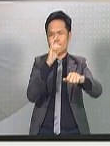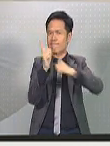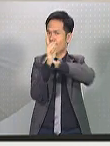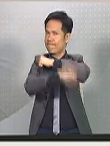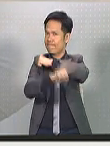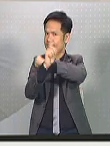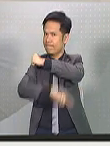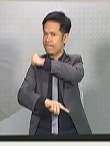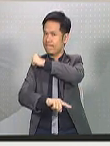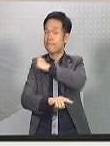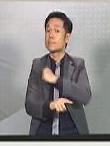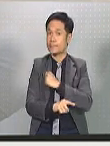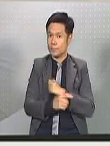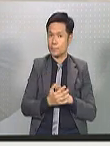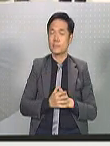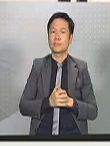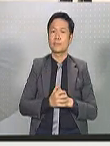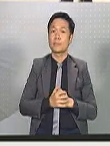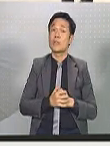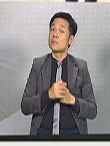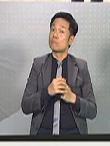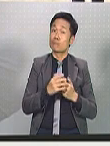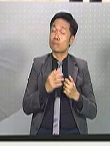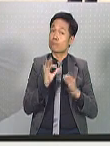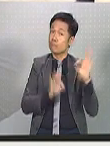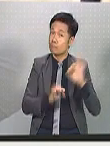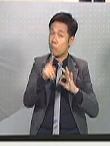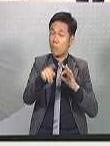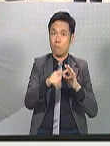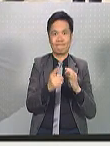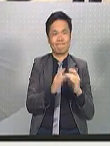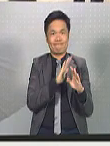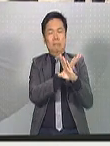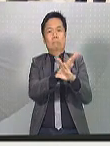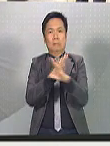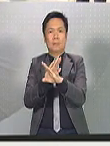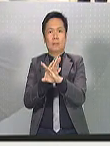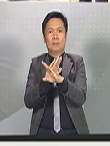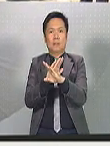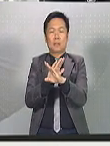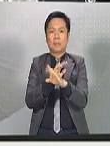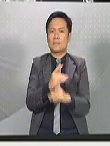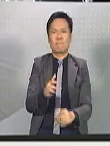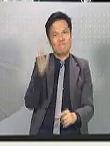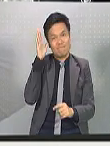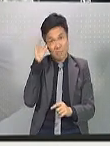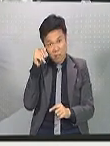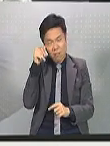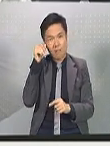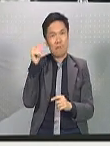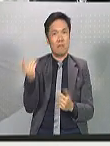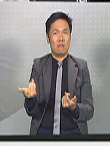diambil kepada mereka yang menghalang penjawat awam dan juga ya masih berpikir dan